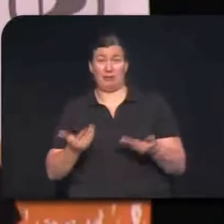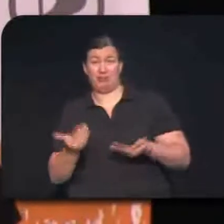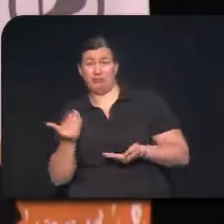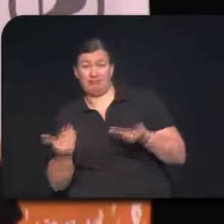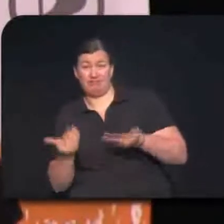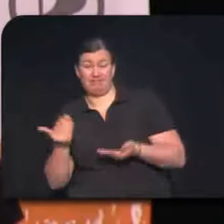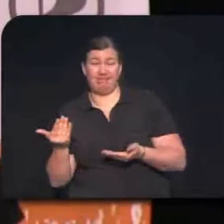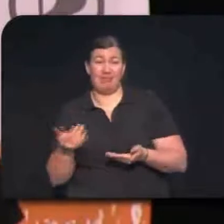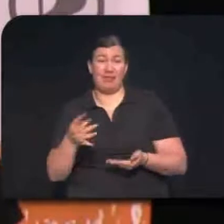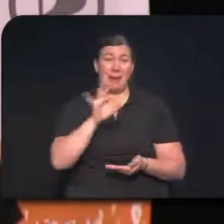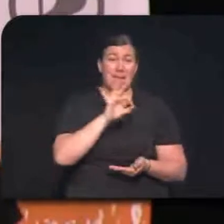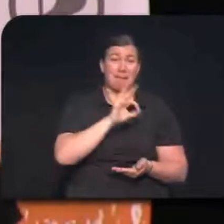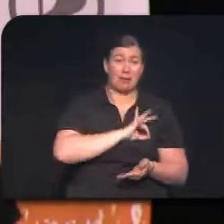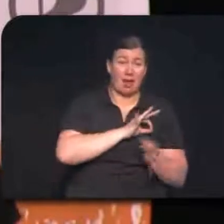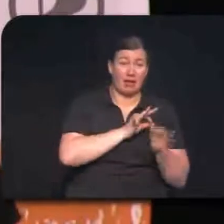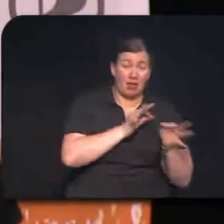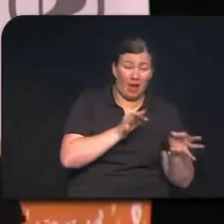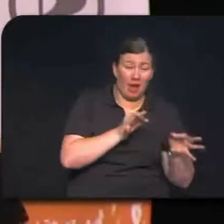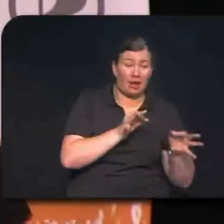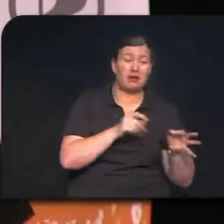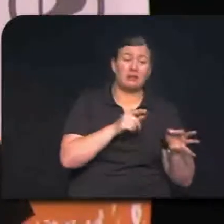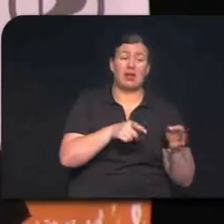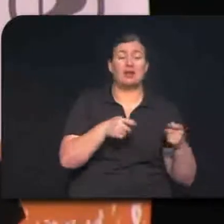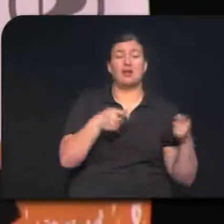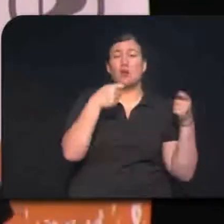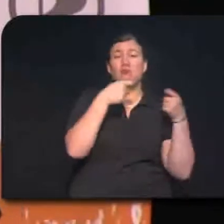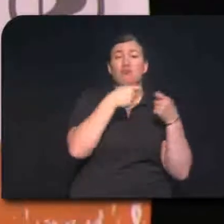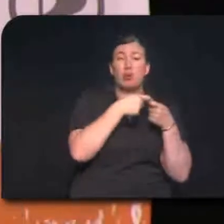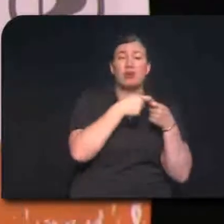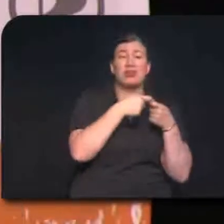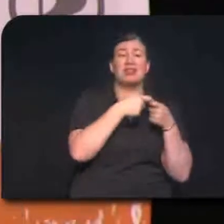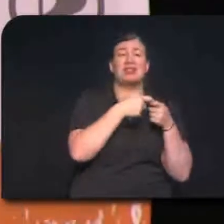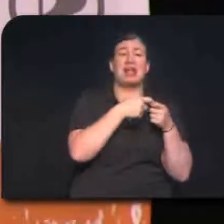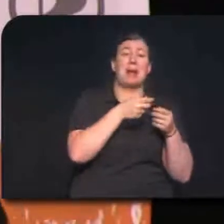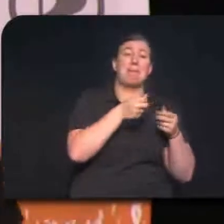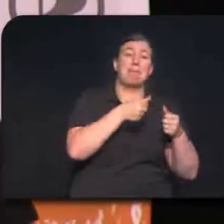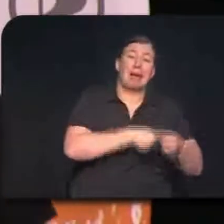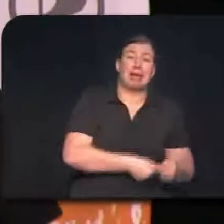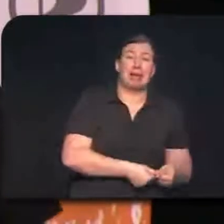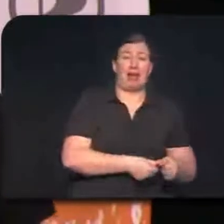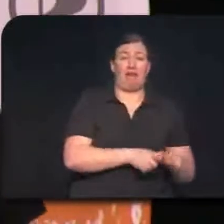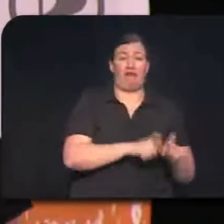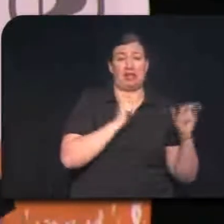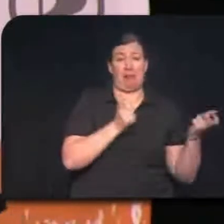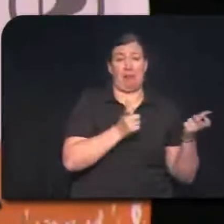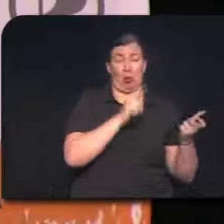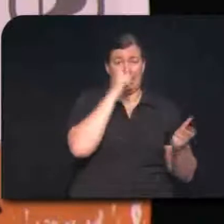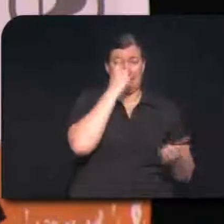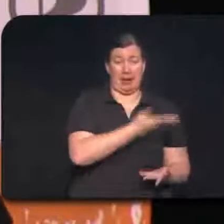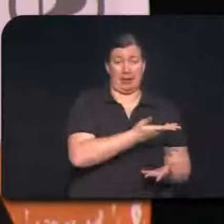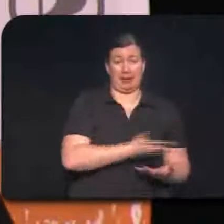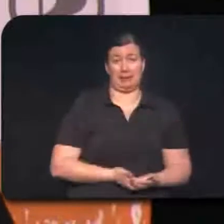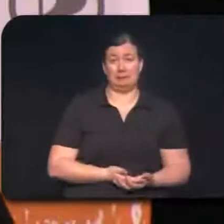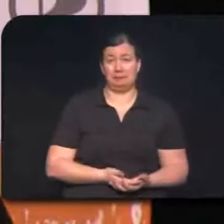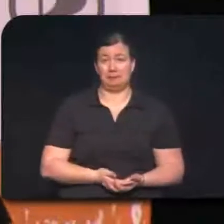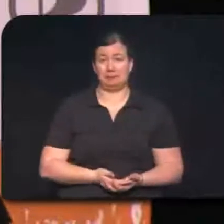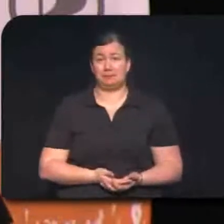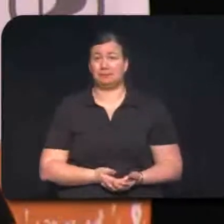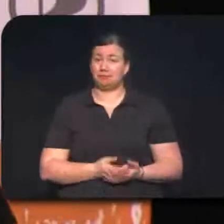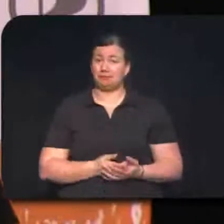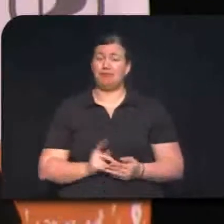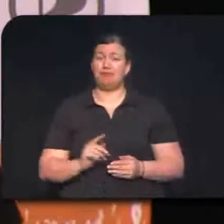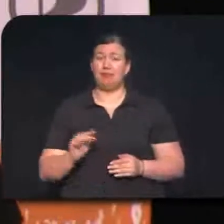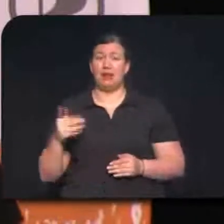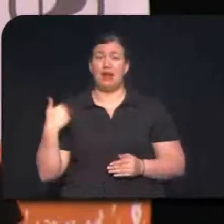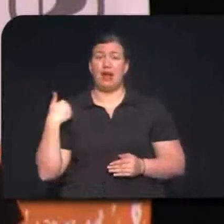spezifizieren das ist eben die bundesmitgliederversammlung ist die dort gemeint ist zum Thema Aufwand da setzen wir auch Selbstorganisation